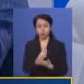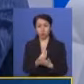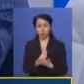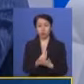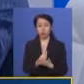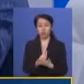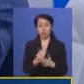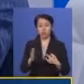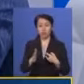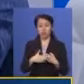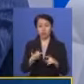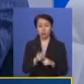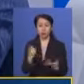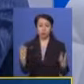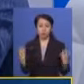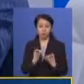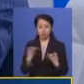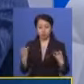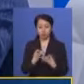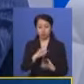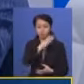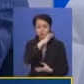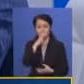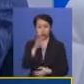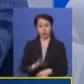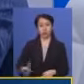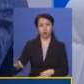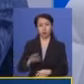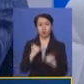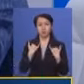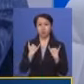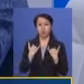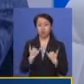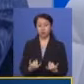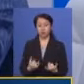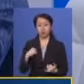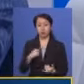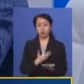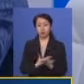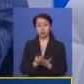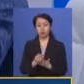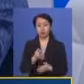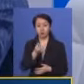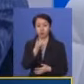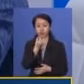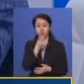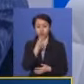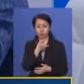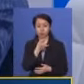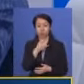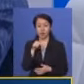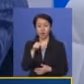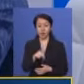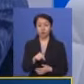мощностей закрывать эту потребность. И Северо-Казахстанская область является сегодня достаточно самообеспеченным по яйцу, и